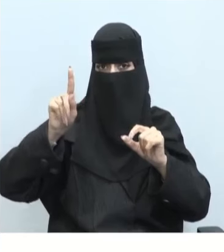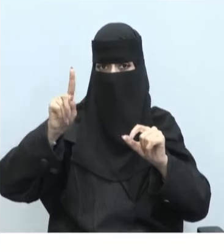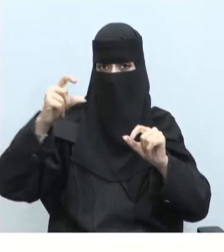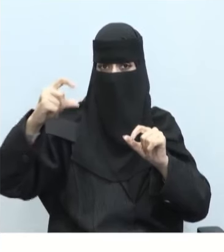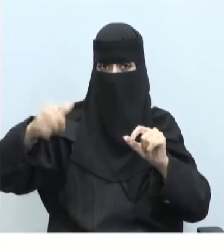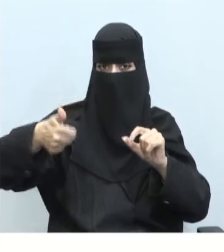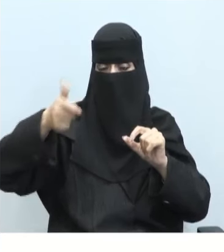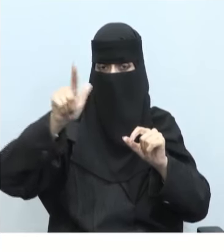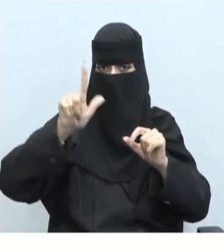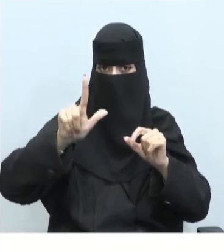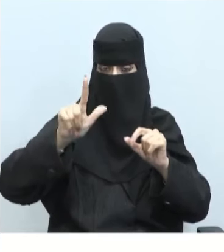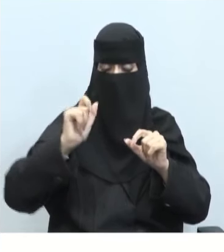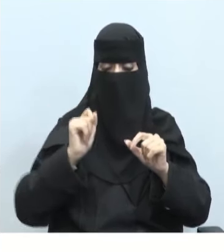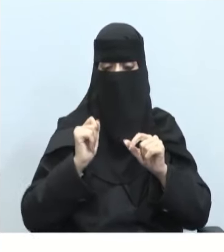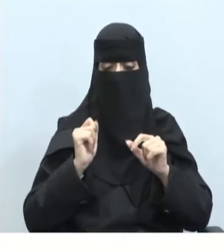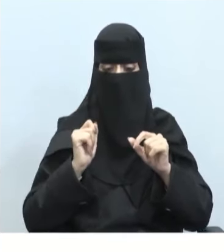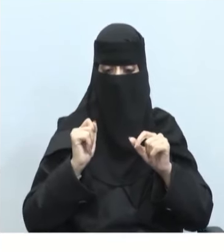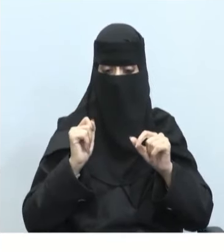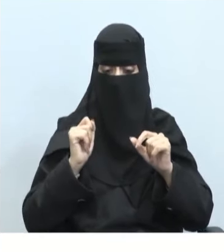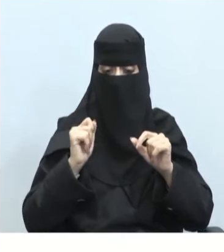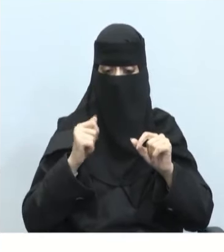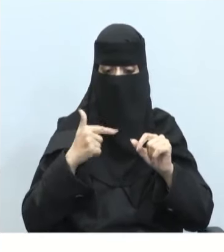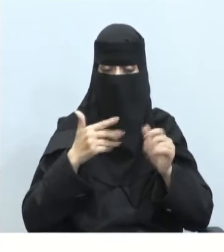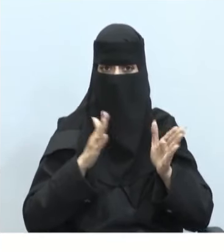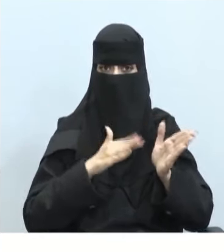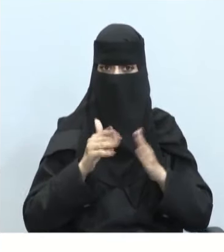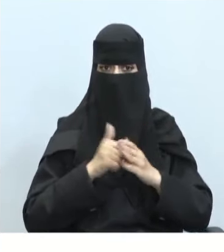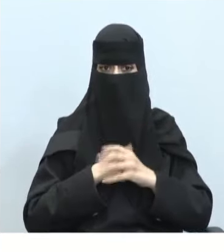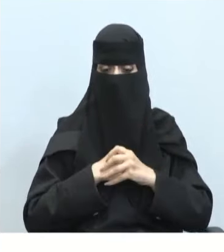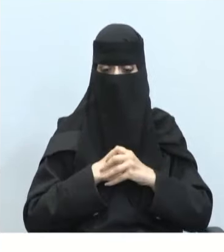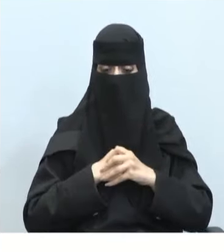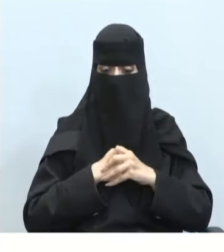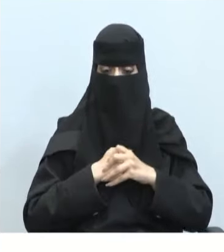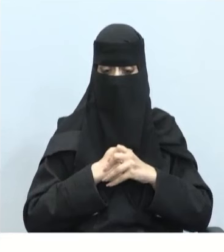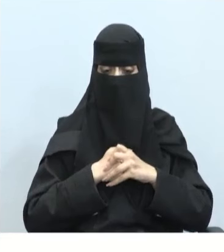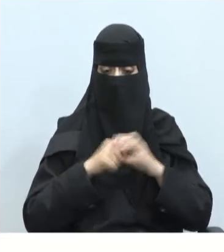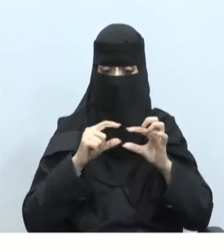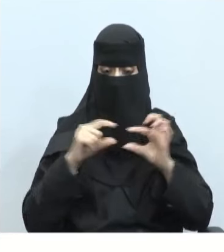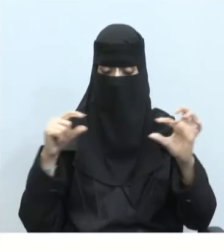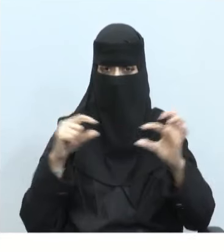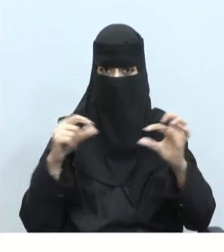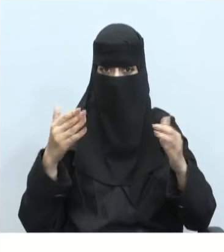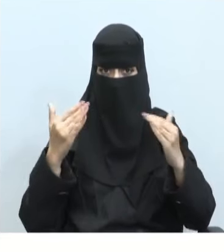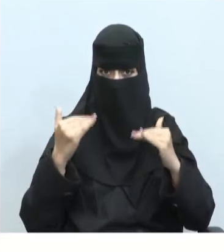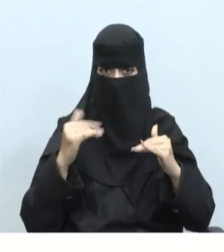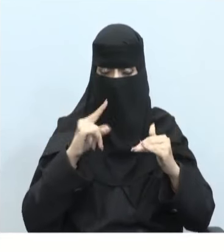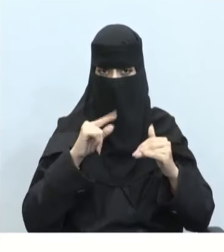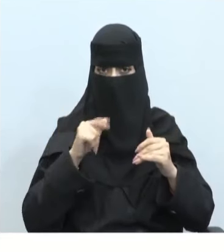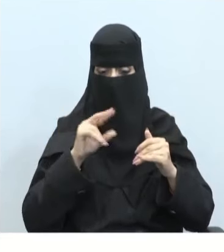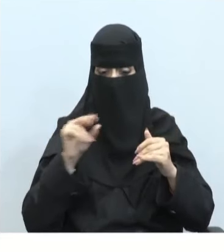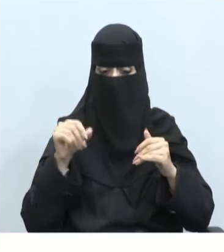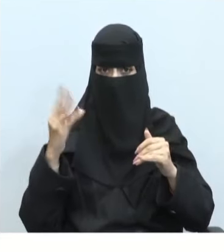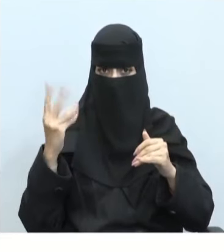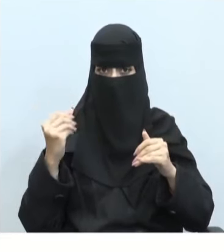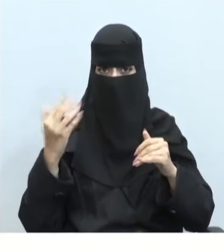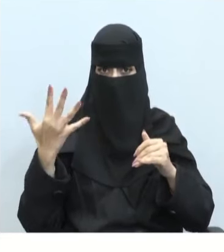4 وفي مربع النص استبدال ب اكتب الكلمه الجديده كما يشير اليه السهم